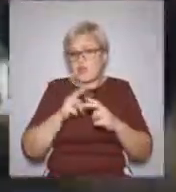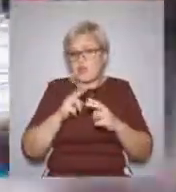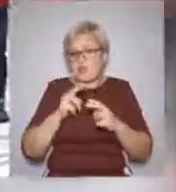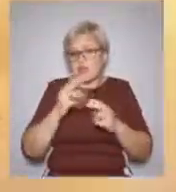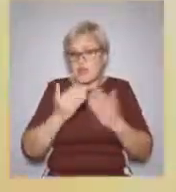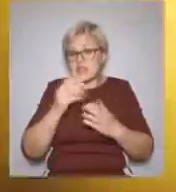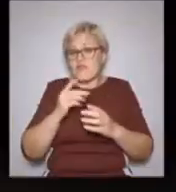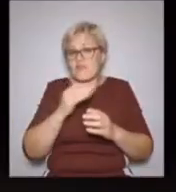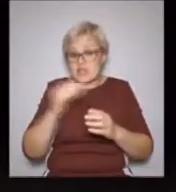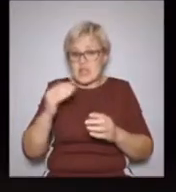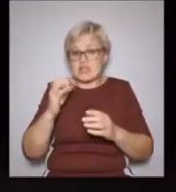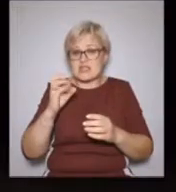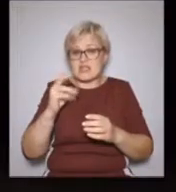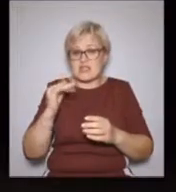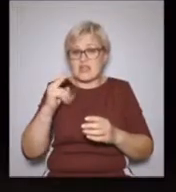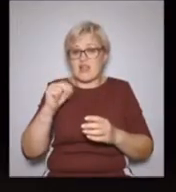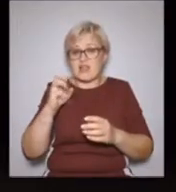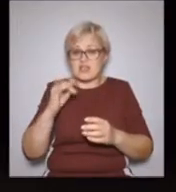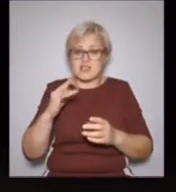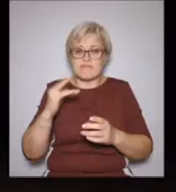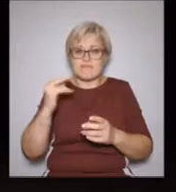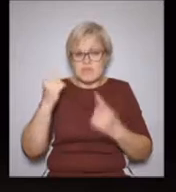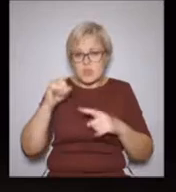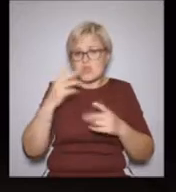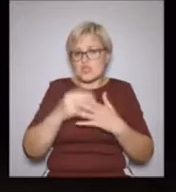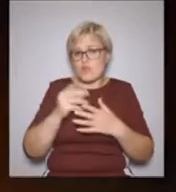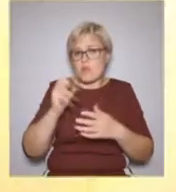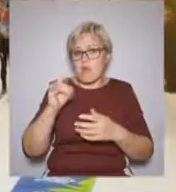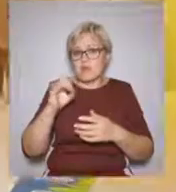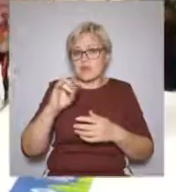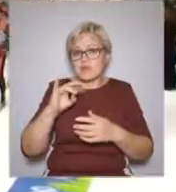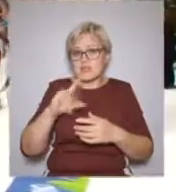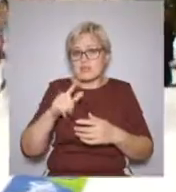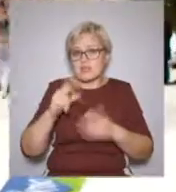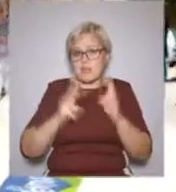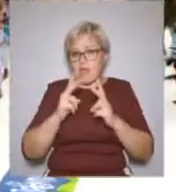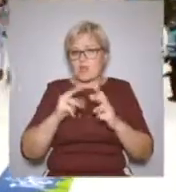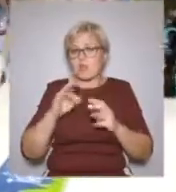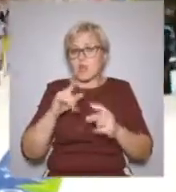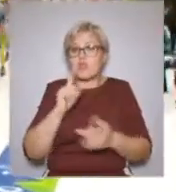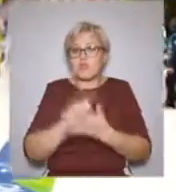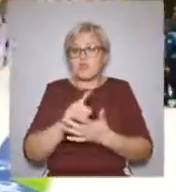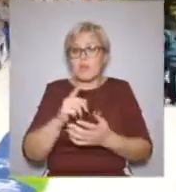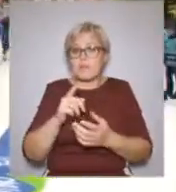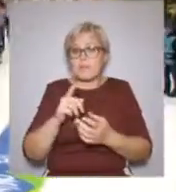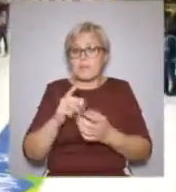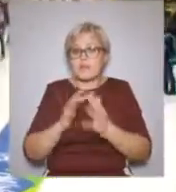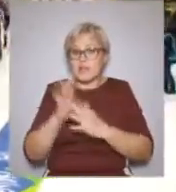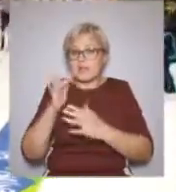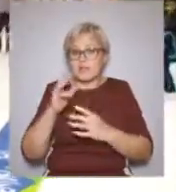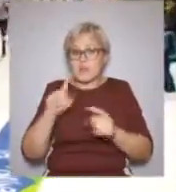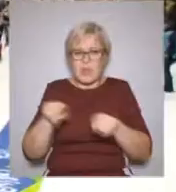вот эта профессиональная и лыжные гонки и по идее то есть если вот федерации тоски classic выстроить